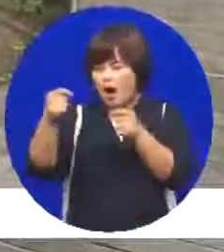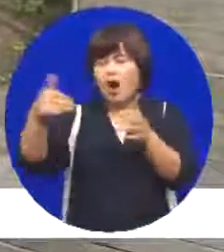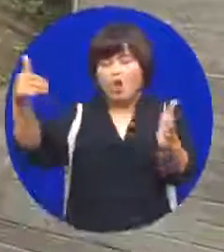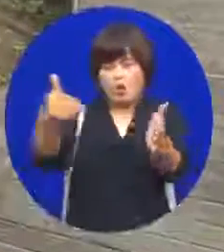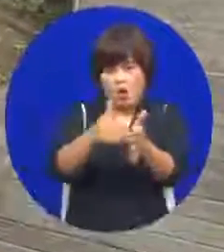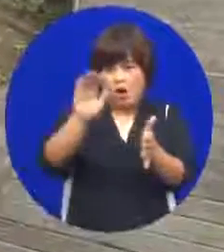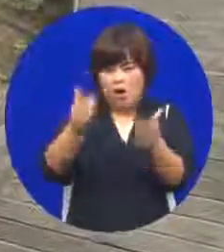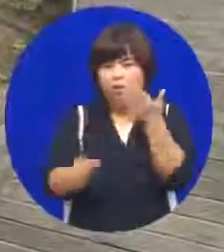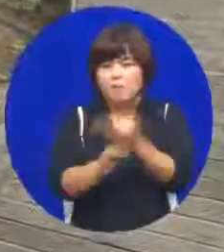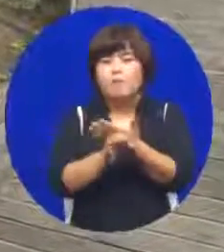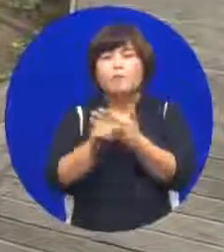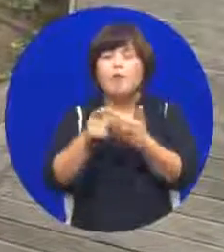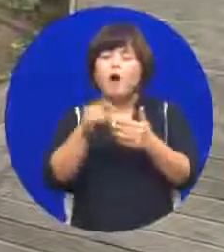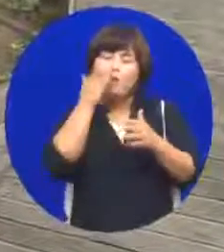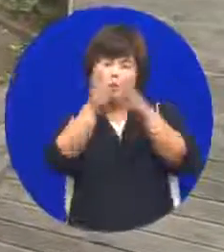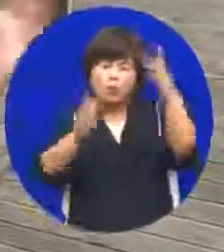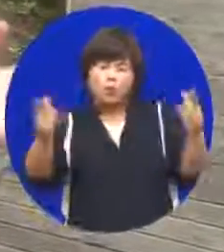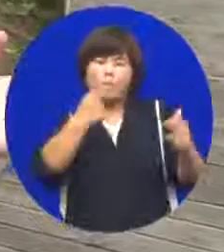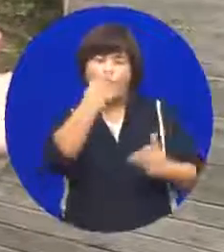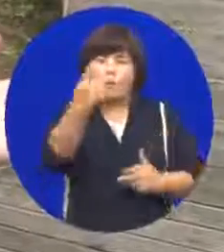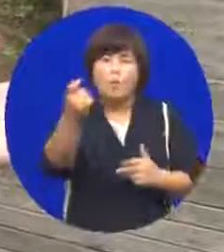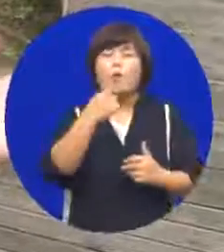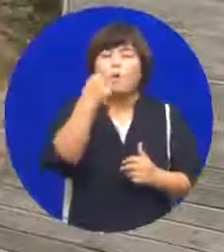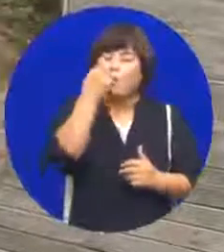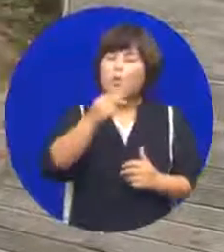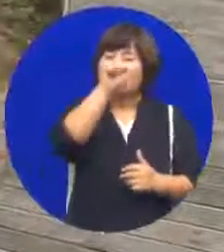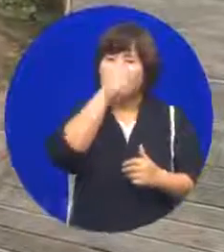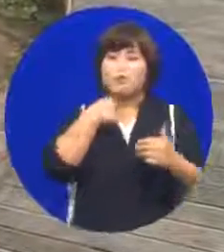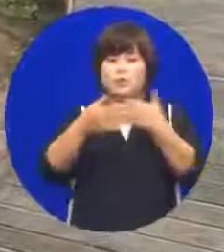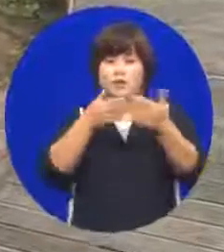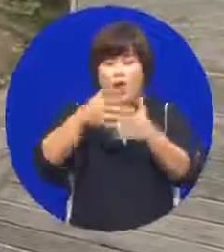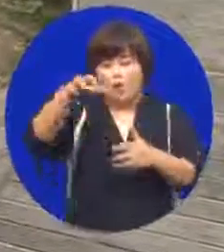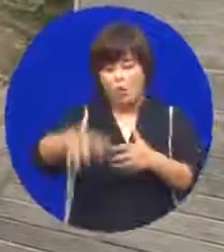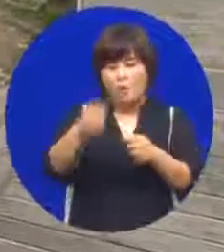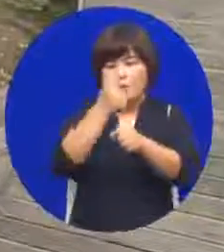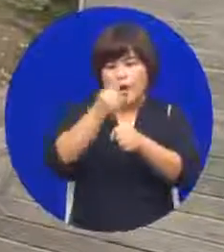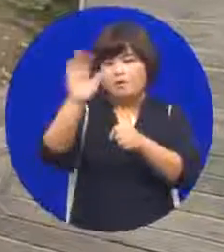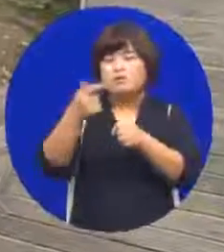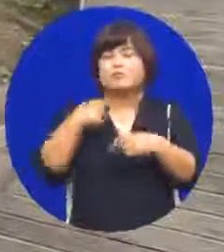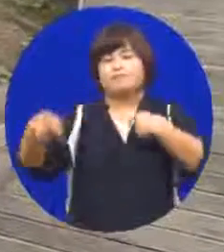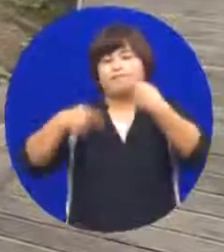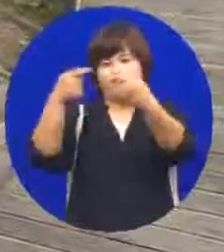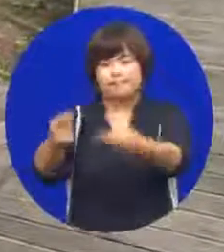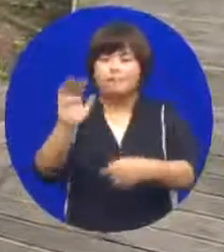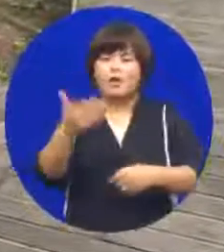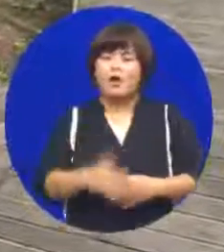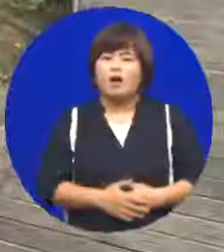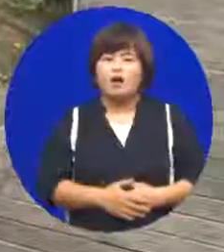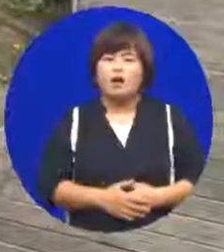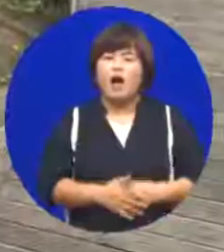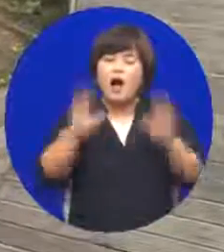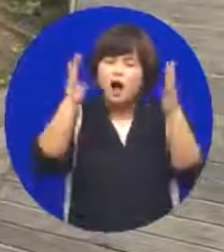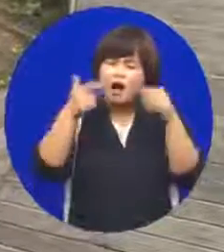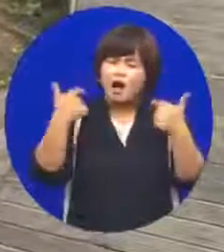10분, 15분이면 올 수 있는 곳에 아주 경관도 좋고 공기도 좋고 체험할 수 있는 공간이 있어서 참여를 하게